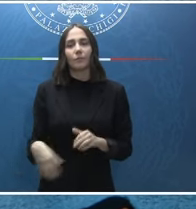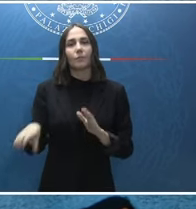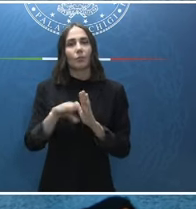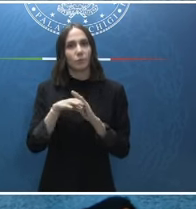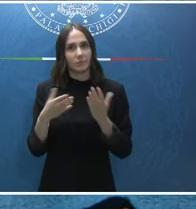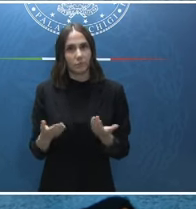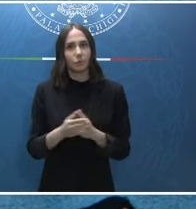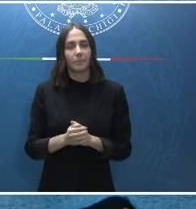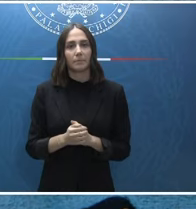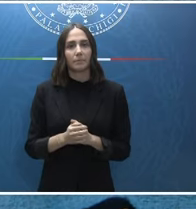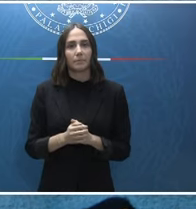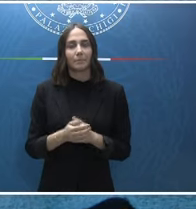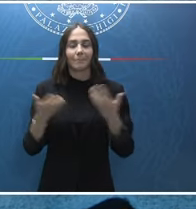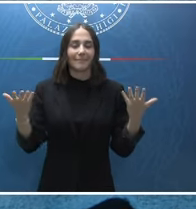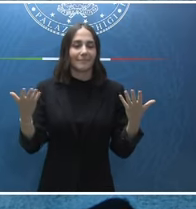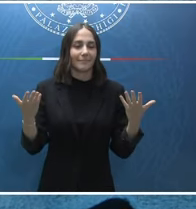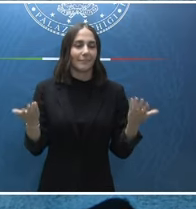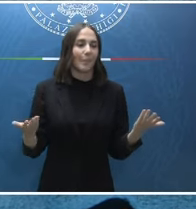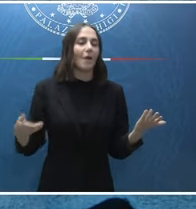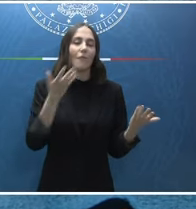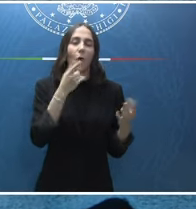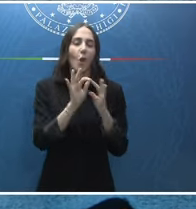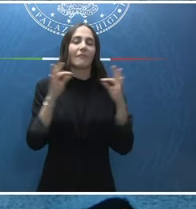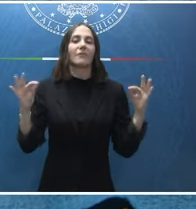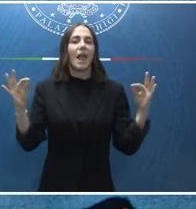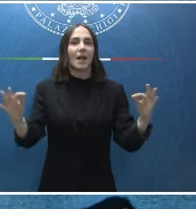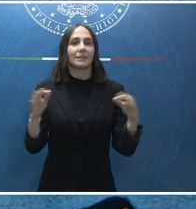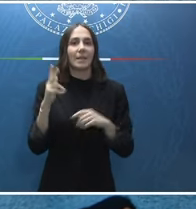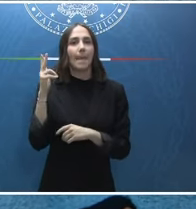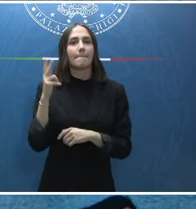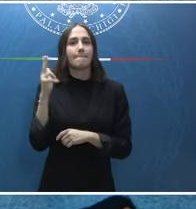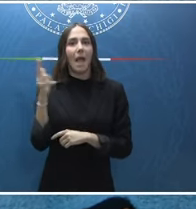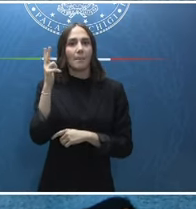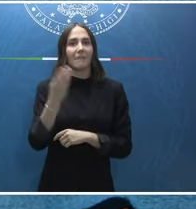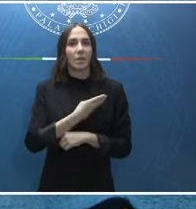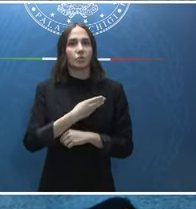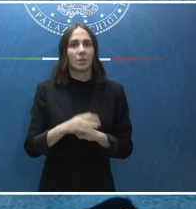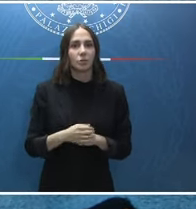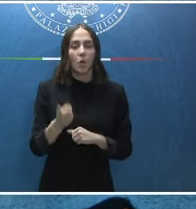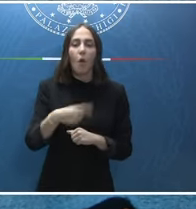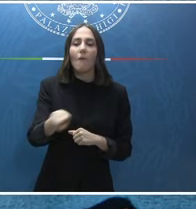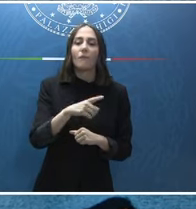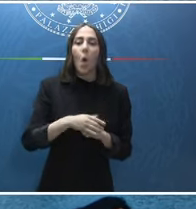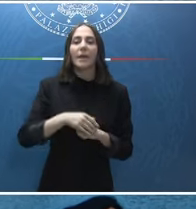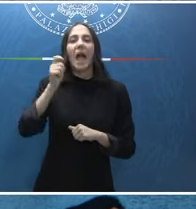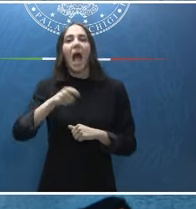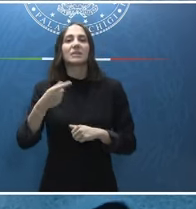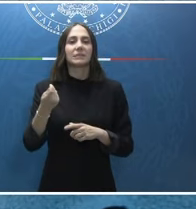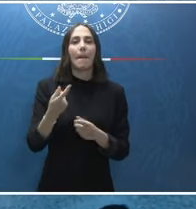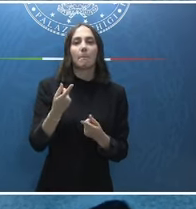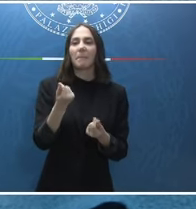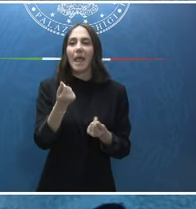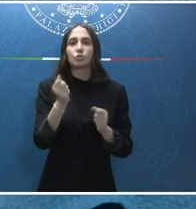con le frasi di Papa Francesco. Voi non avete prezzo, non siete all'asta, non